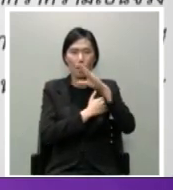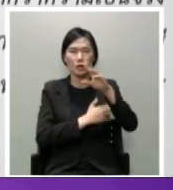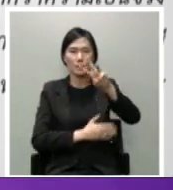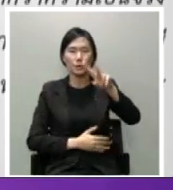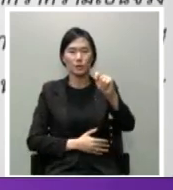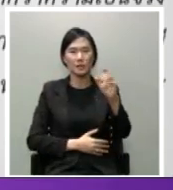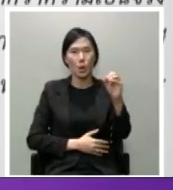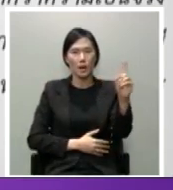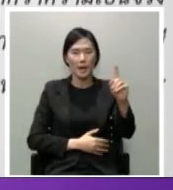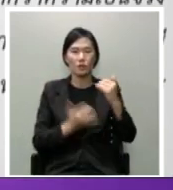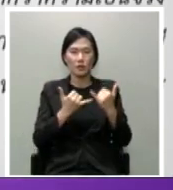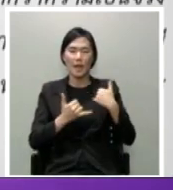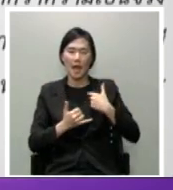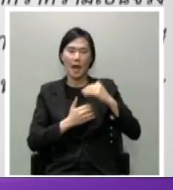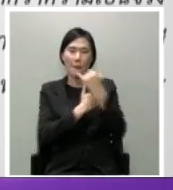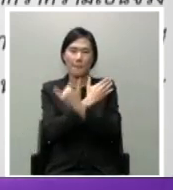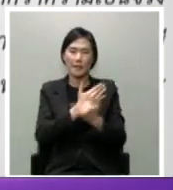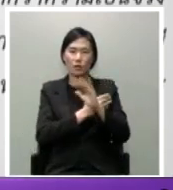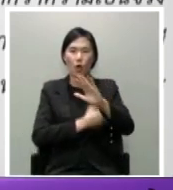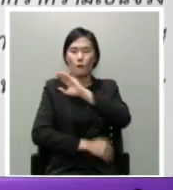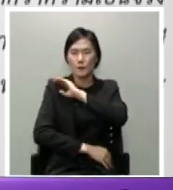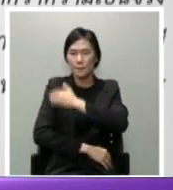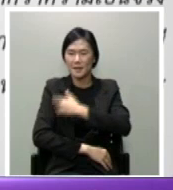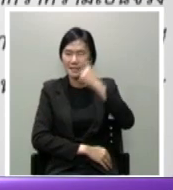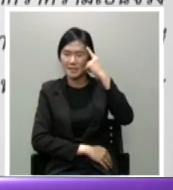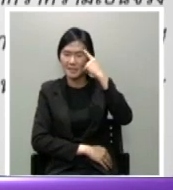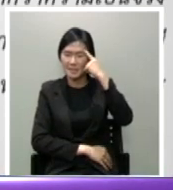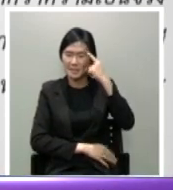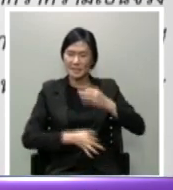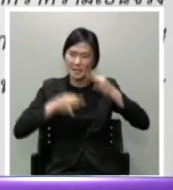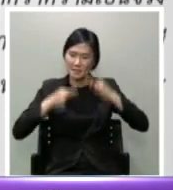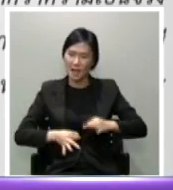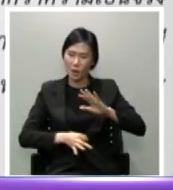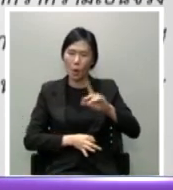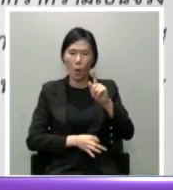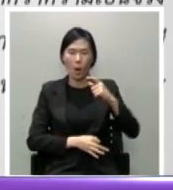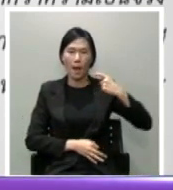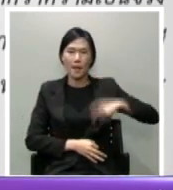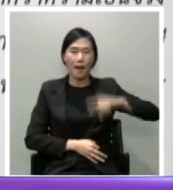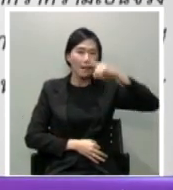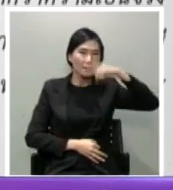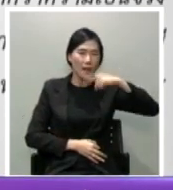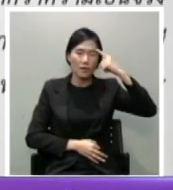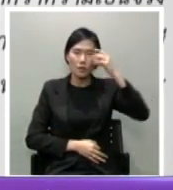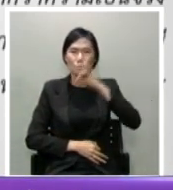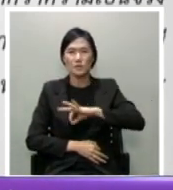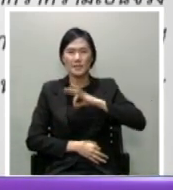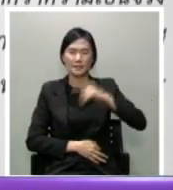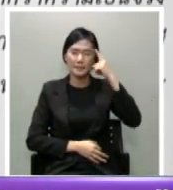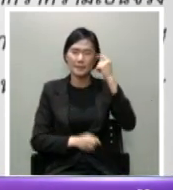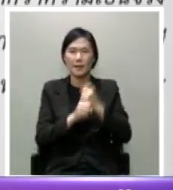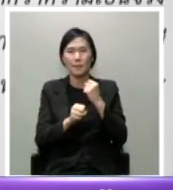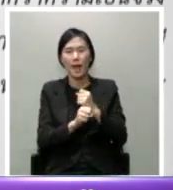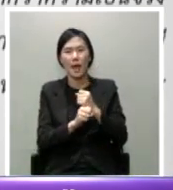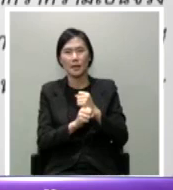ศฟิลิปปินส์ยังคงมีความกังวลเป็นอย่างยิ่งเกี่ยวกับการตัดสินใจของอัยการสูงสุดของไทยที่ให้ดำเนินคดี